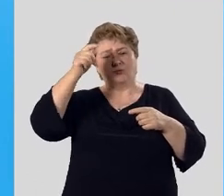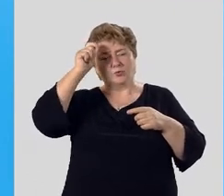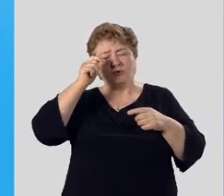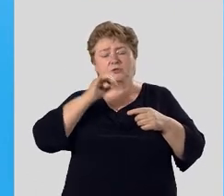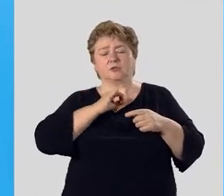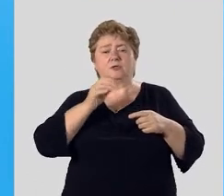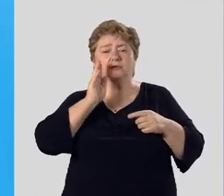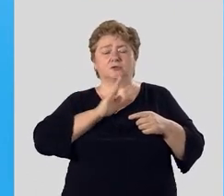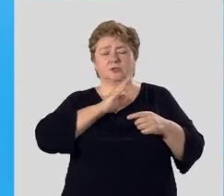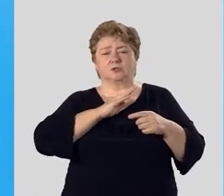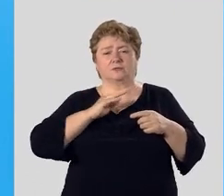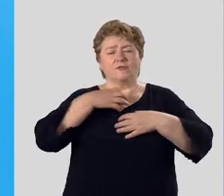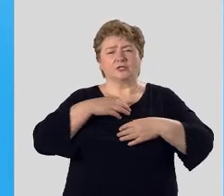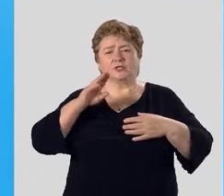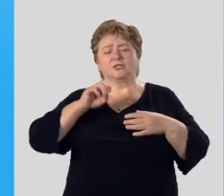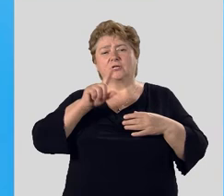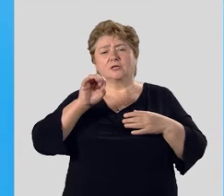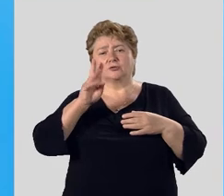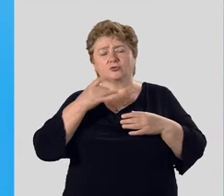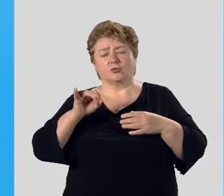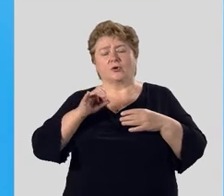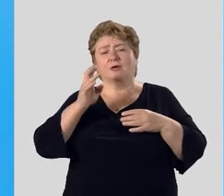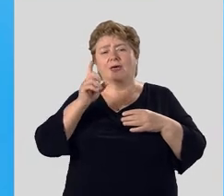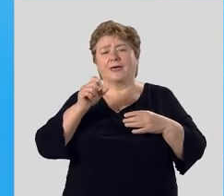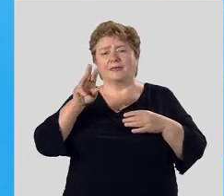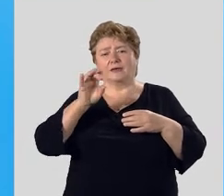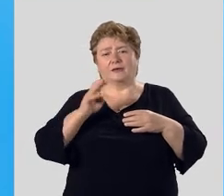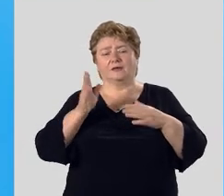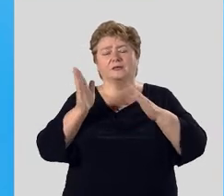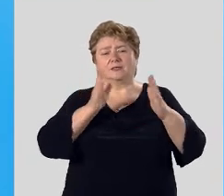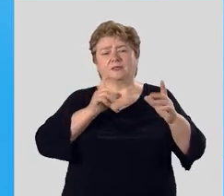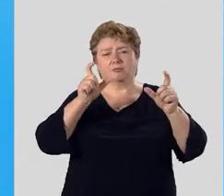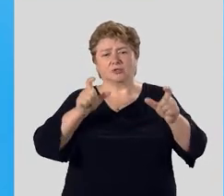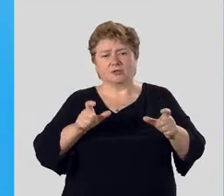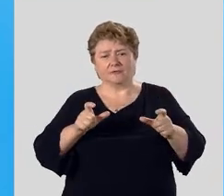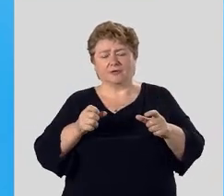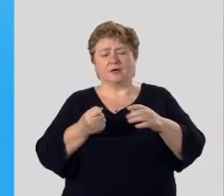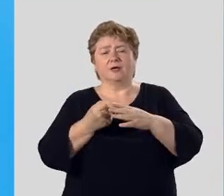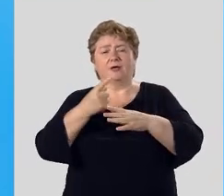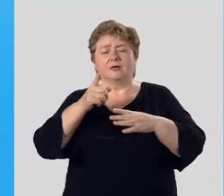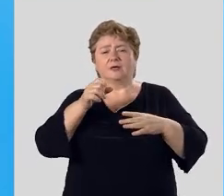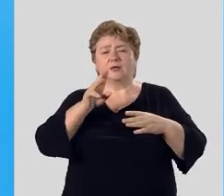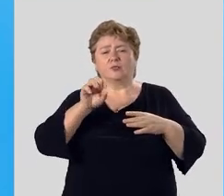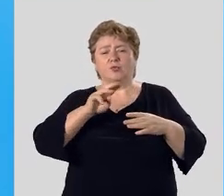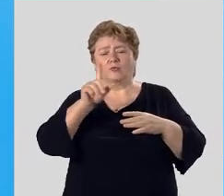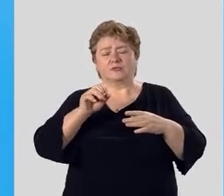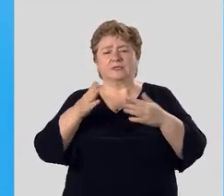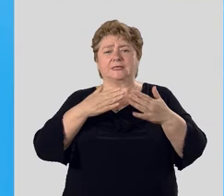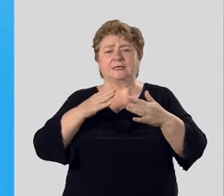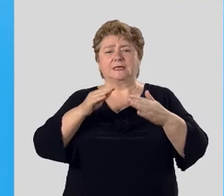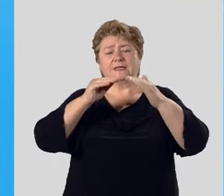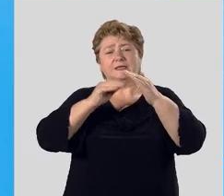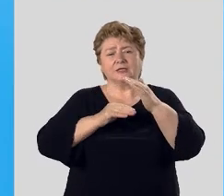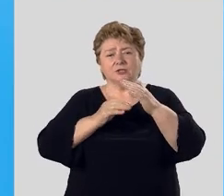и женщин. Важнейшей железой эндокринной системы человека является гипофиз, или